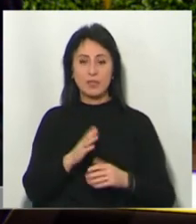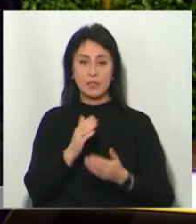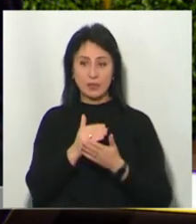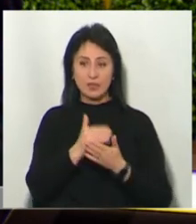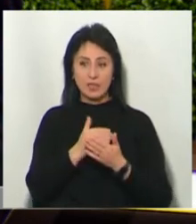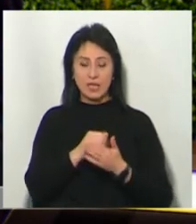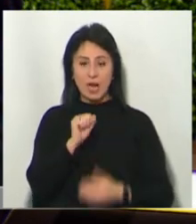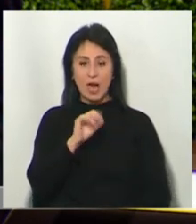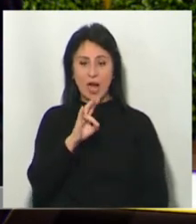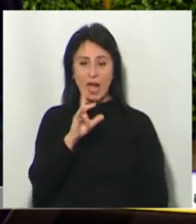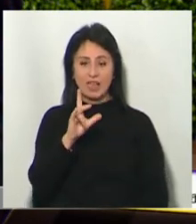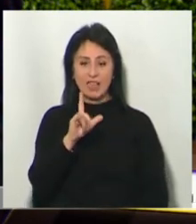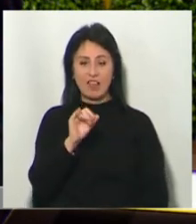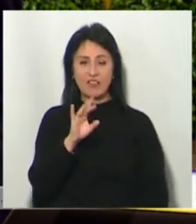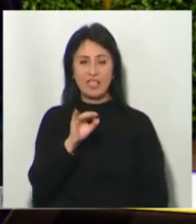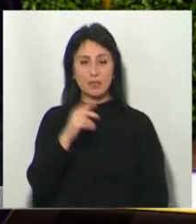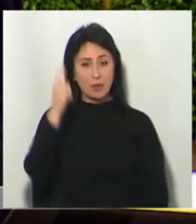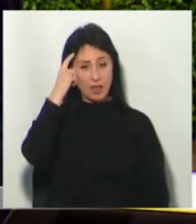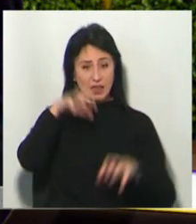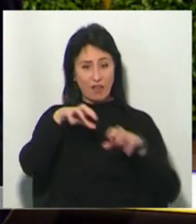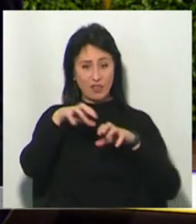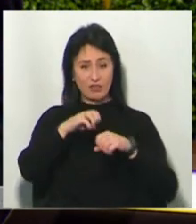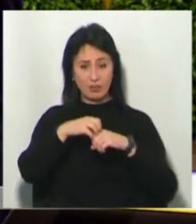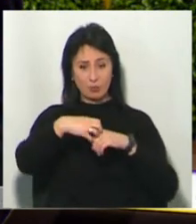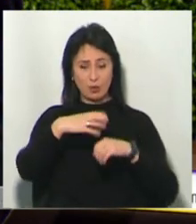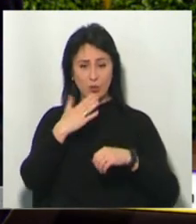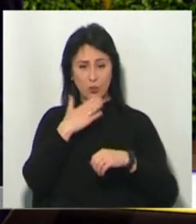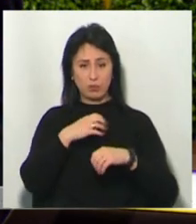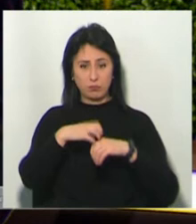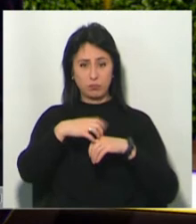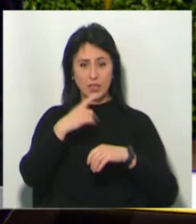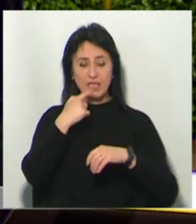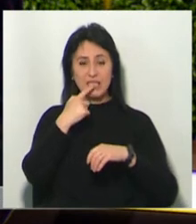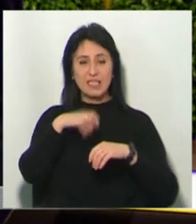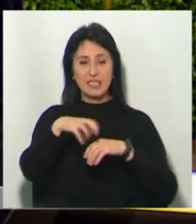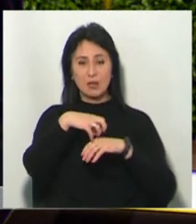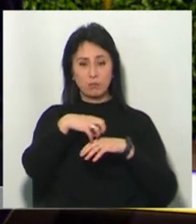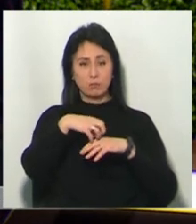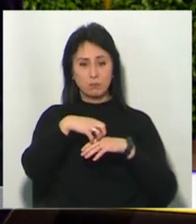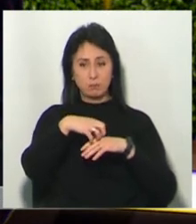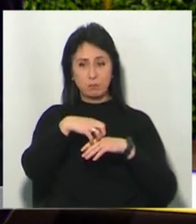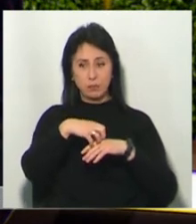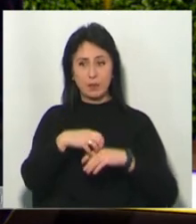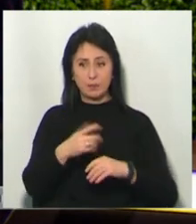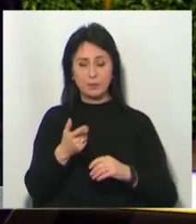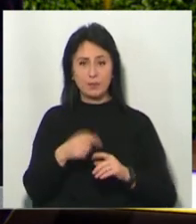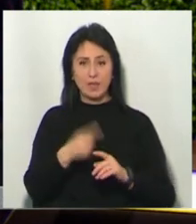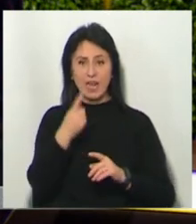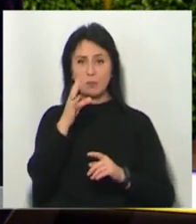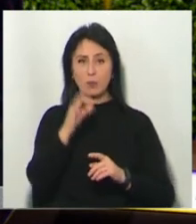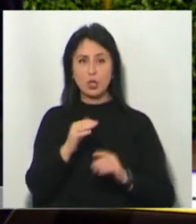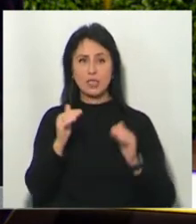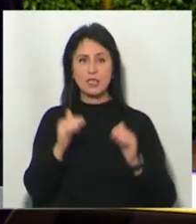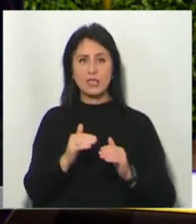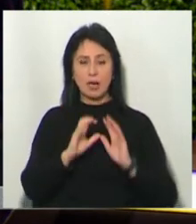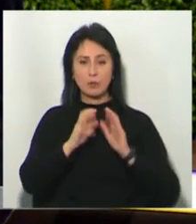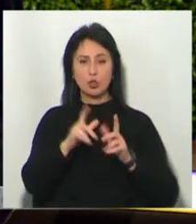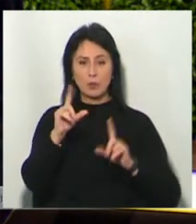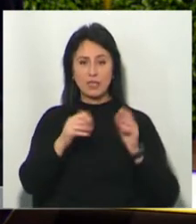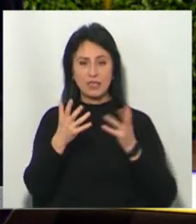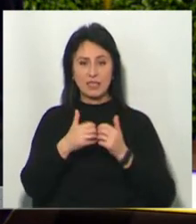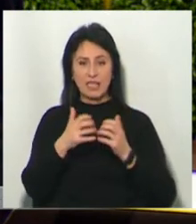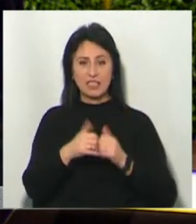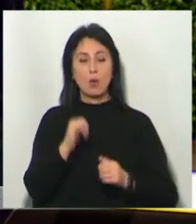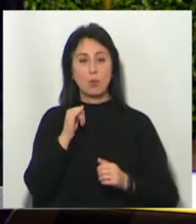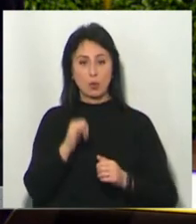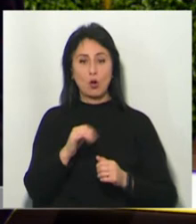arsebuli anevrizmebis gegmiuri operatsiebi da gegmiuri operatsiebis soplius statistika aris daakhlobit 1% ნაკლები ცუდი